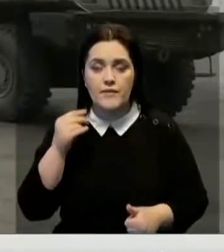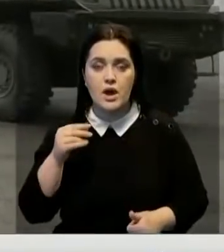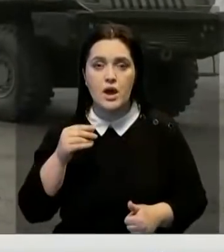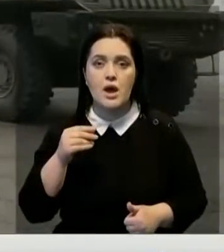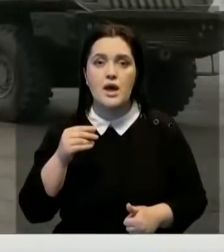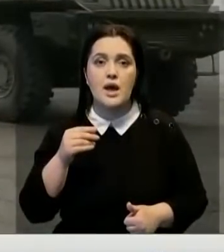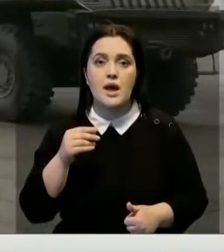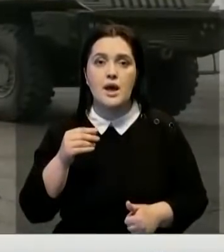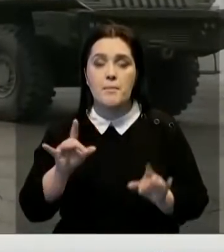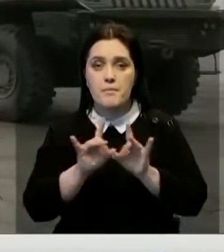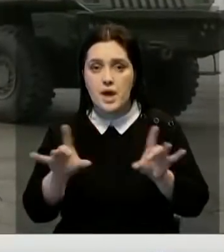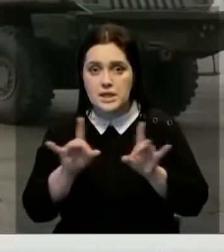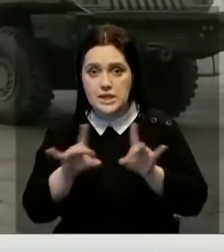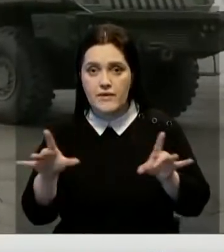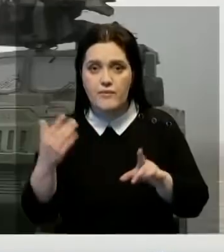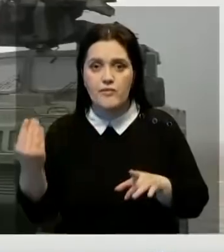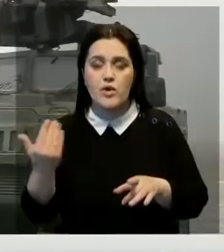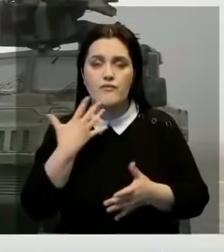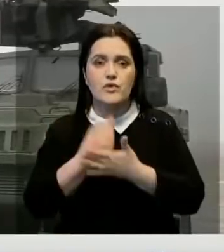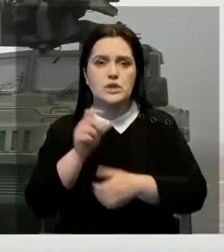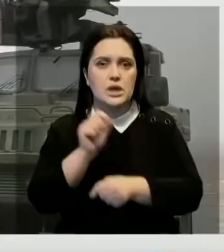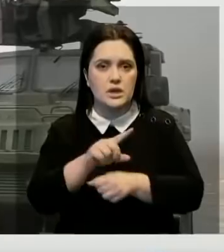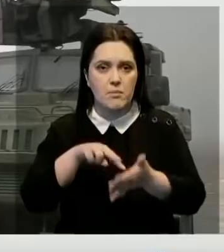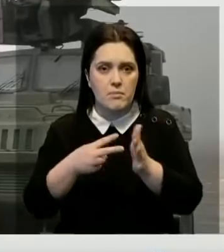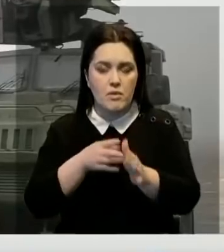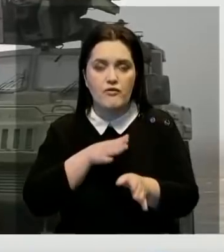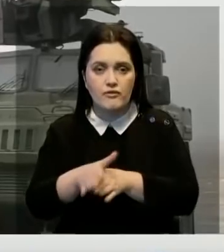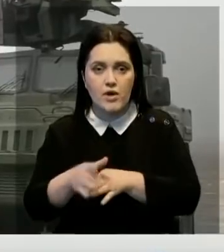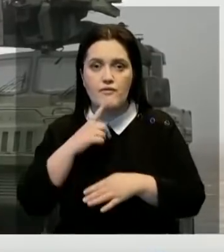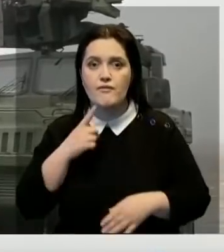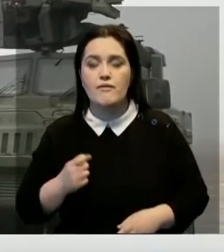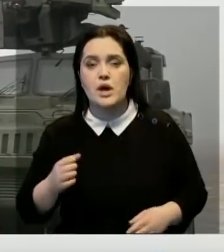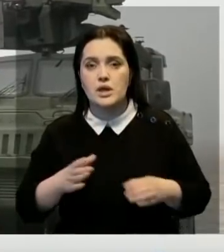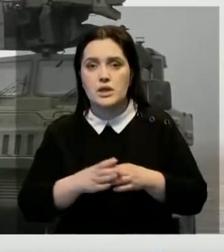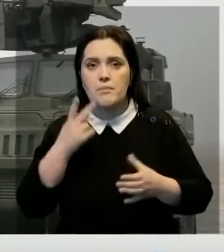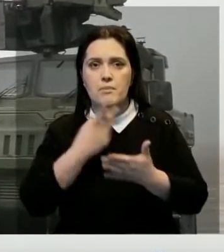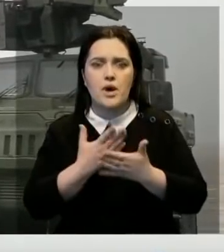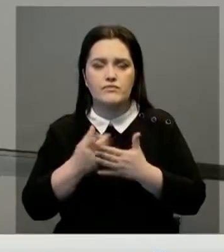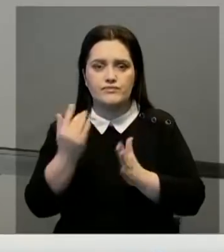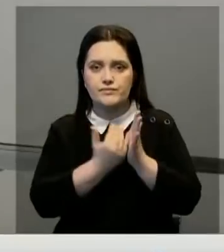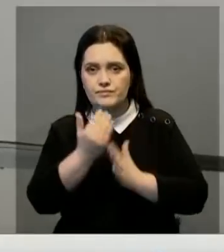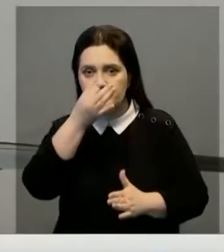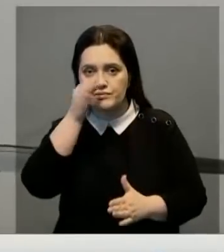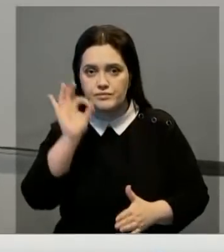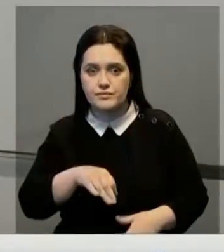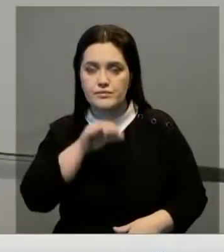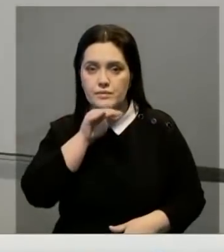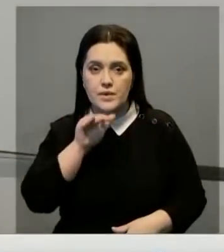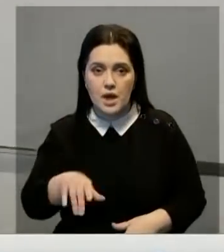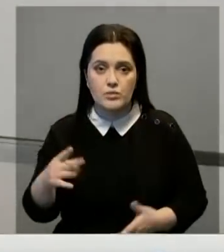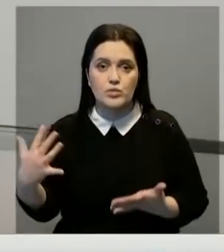алматинского аэропорта. По словам командующего, свою задачу миротворцы выполнили. Военные показали высокую выучку и профессионализм. И также им